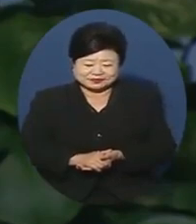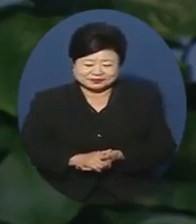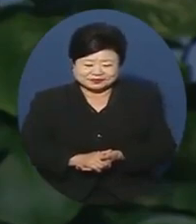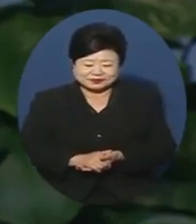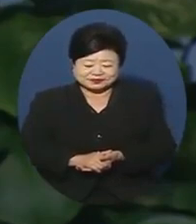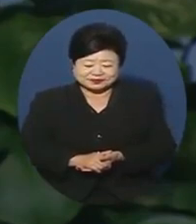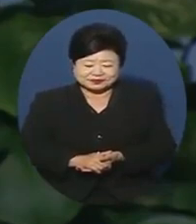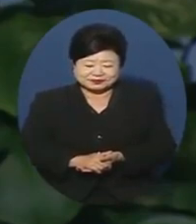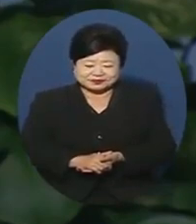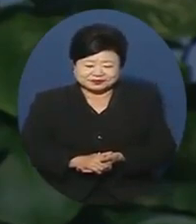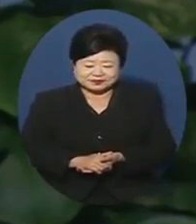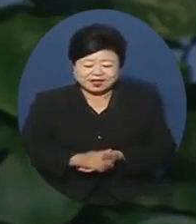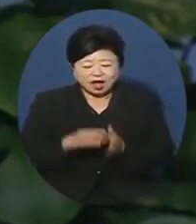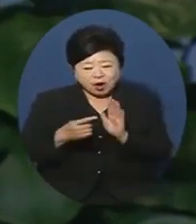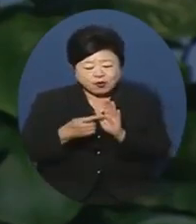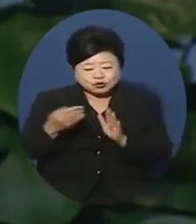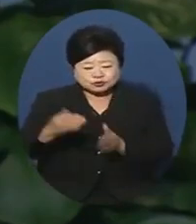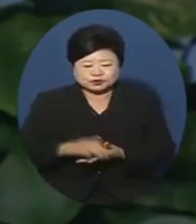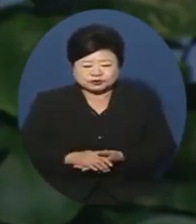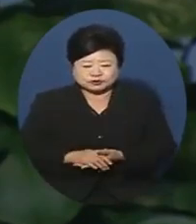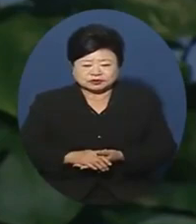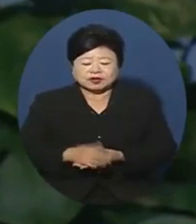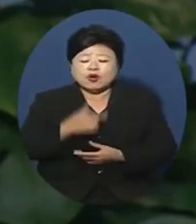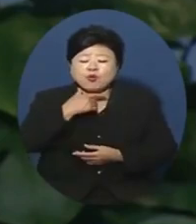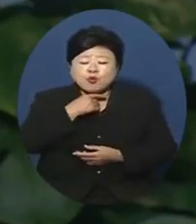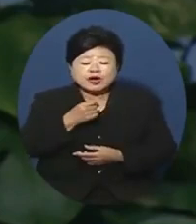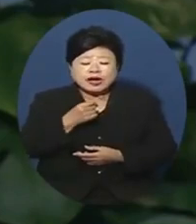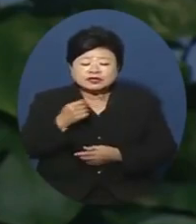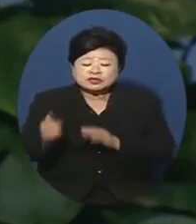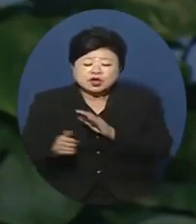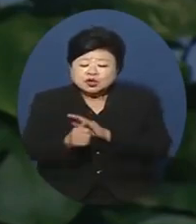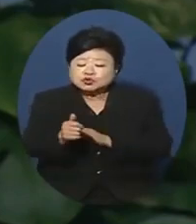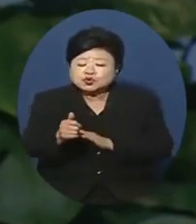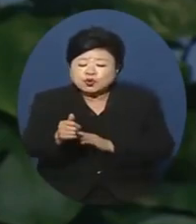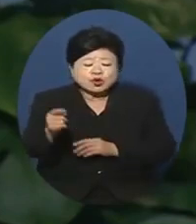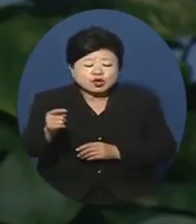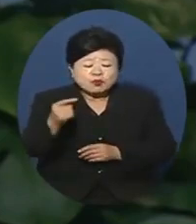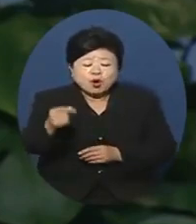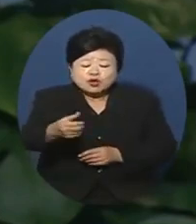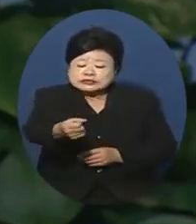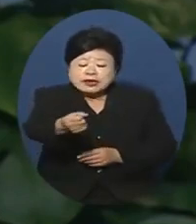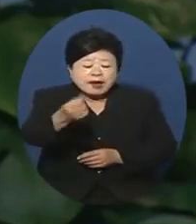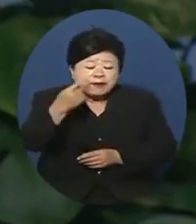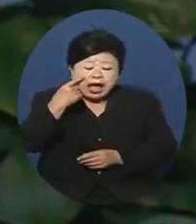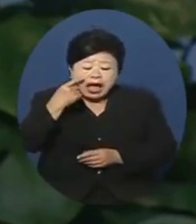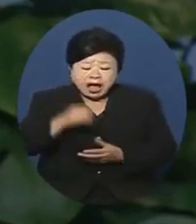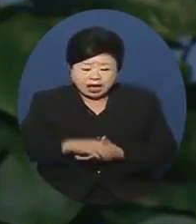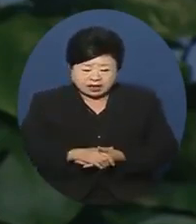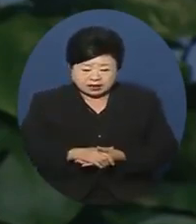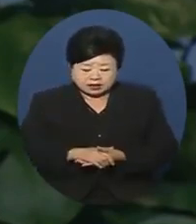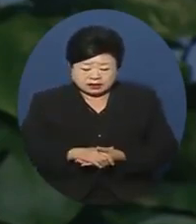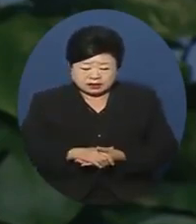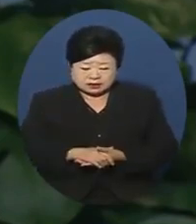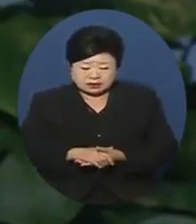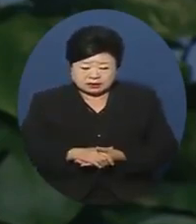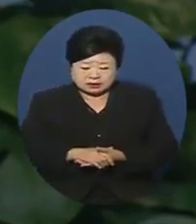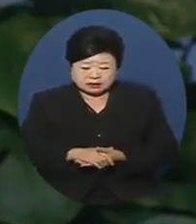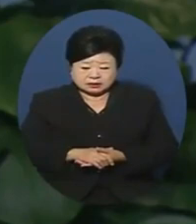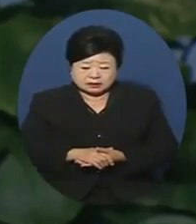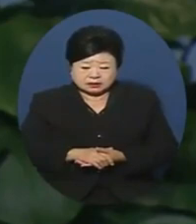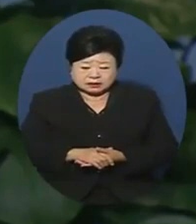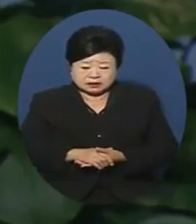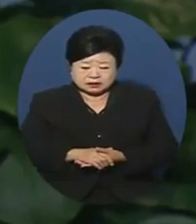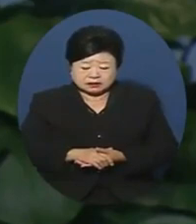그러면서 날 보고 내 원하는 것을 붙잡아 보아라. 그런 것 소유보아해